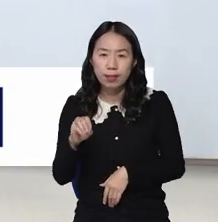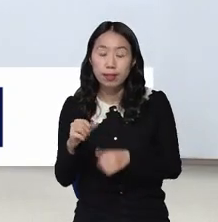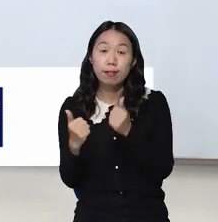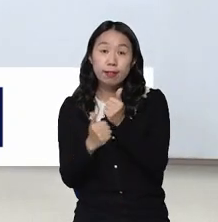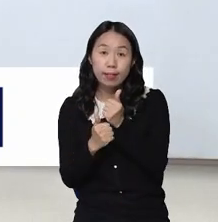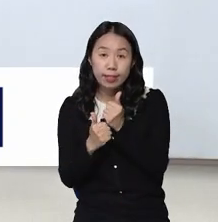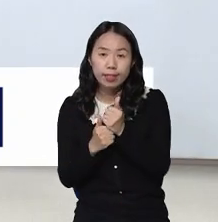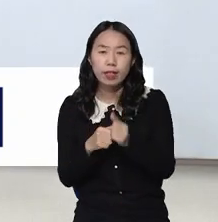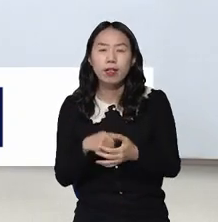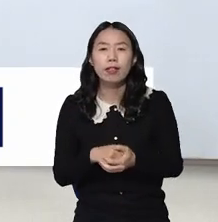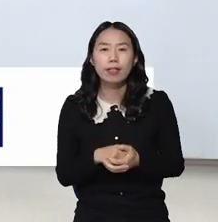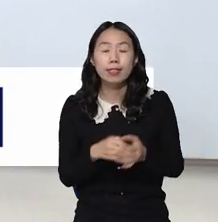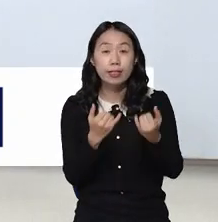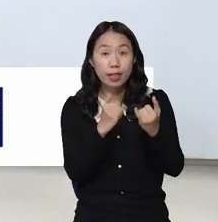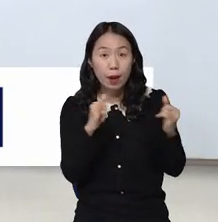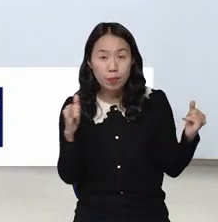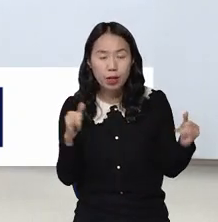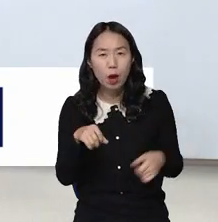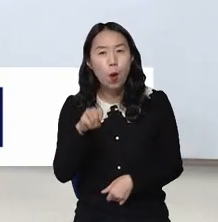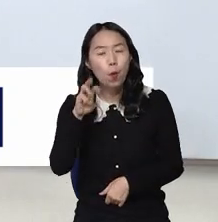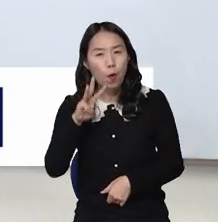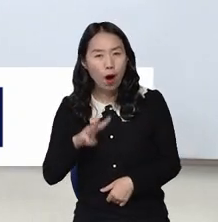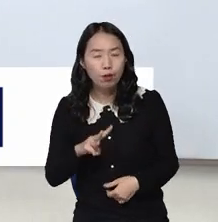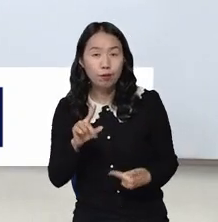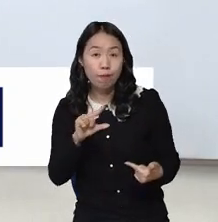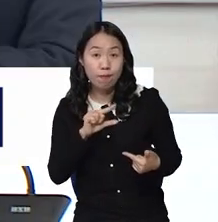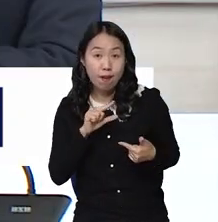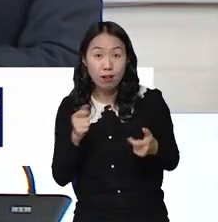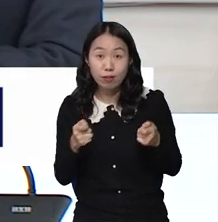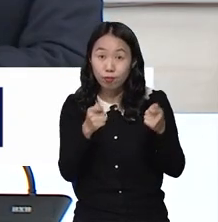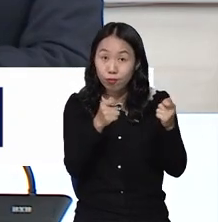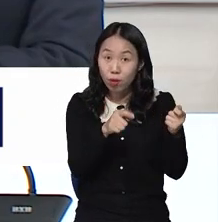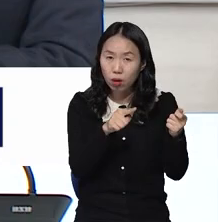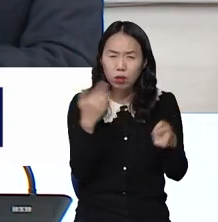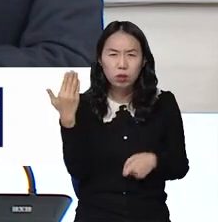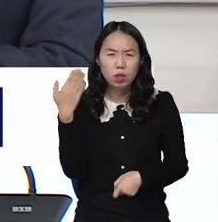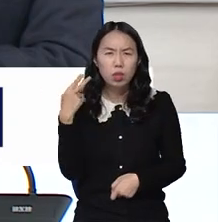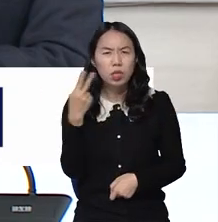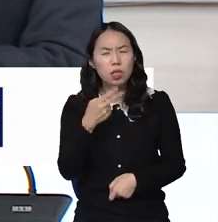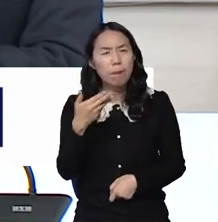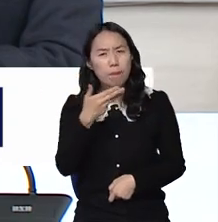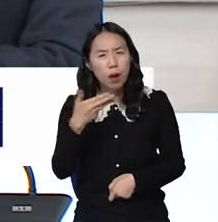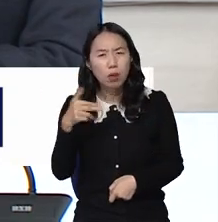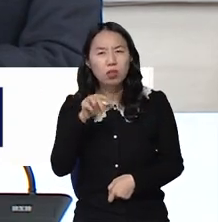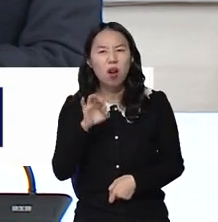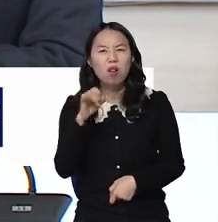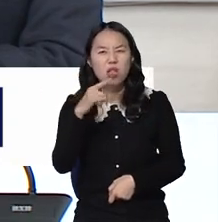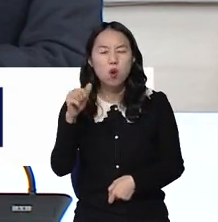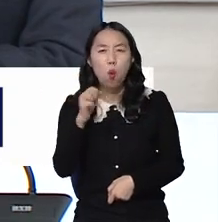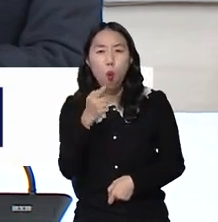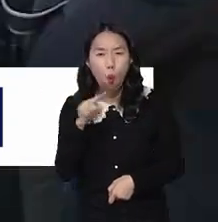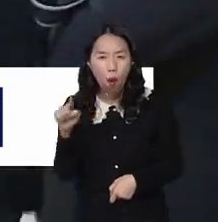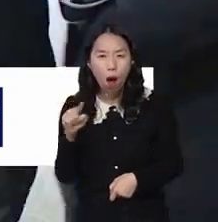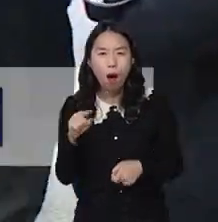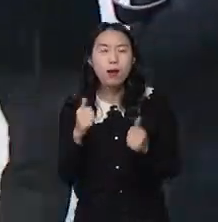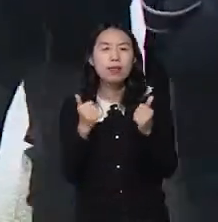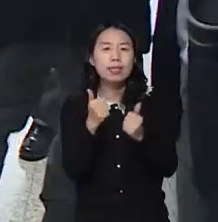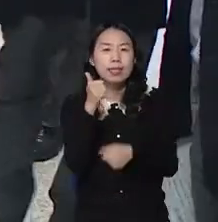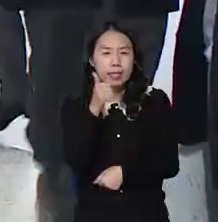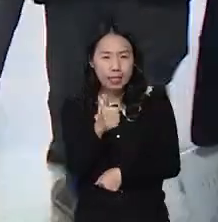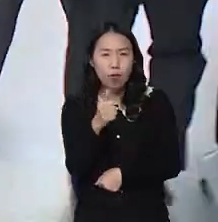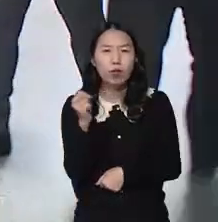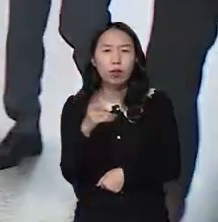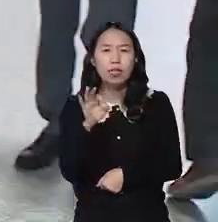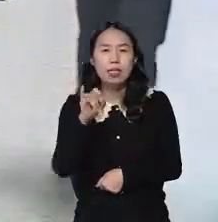등 보수정당 소속 의원에게 광주 명예 시민증이 발급된 건 지난 2008년 정의화 전 국회의장과